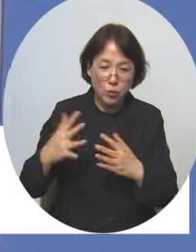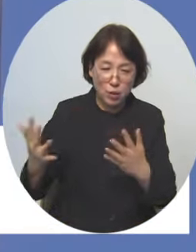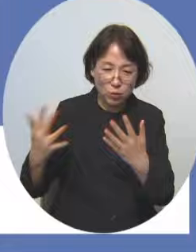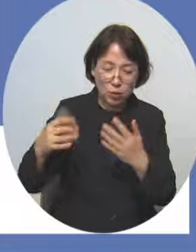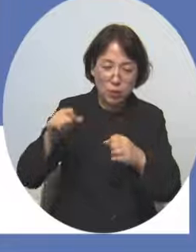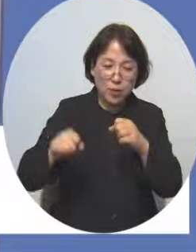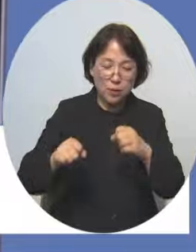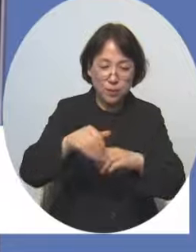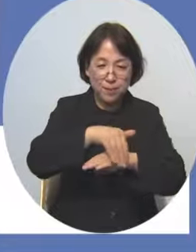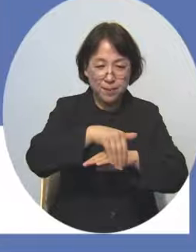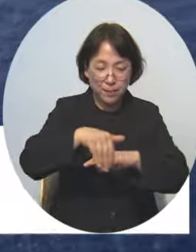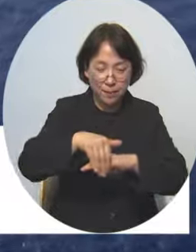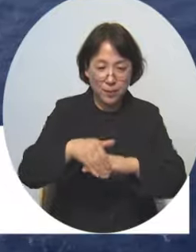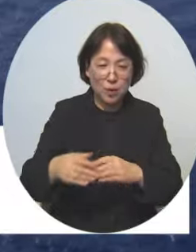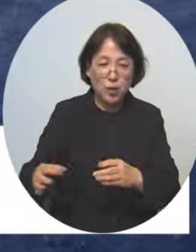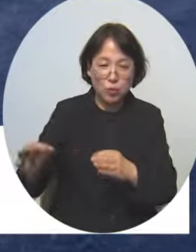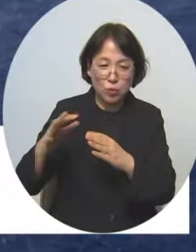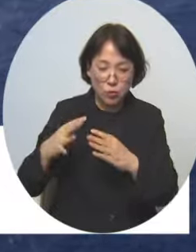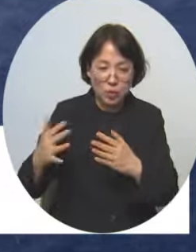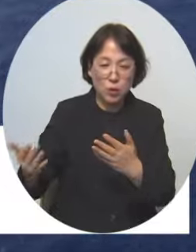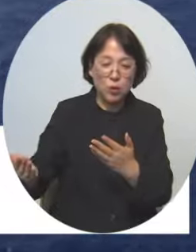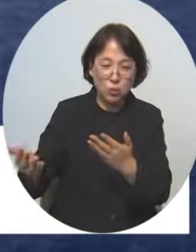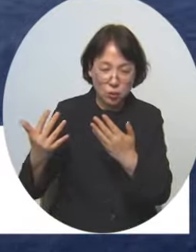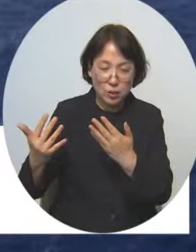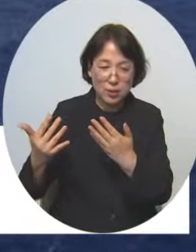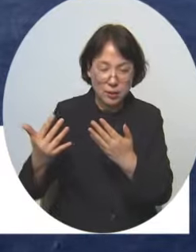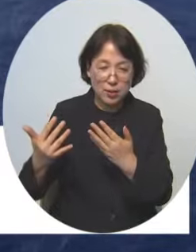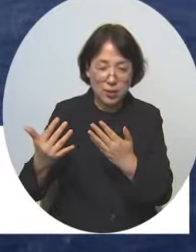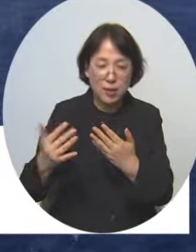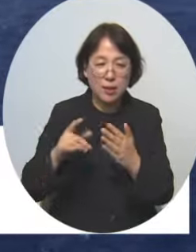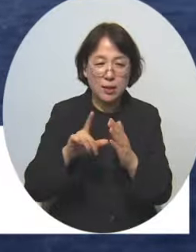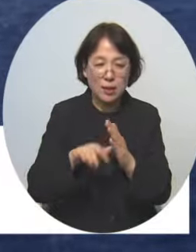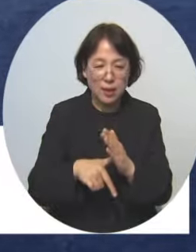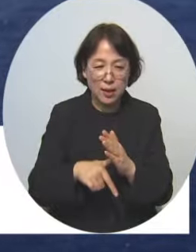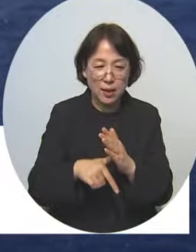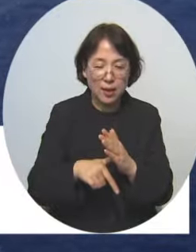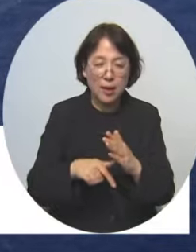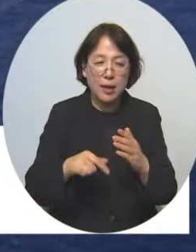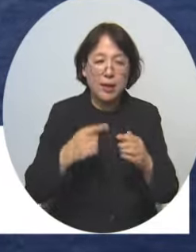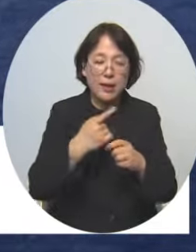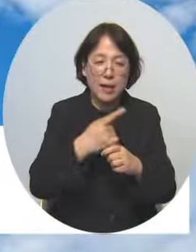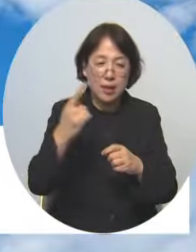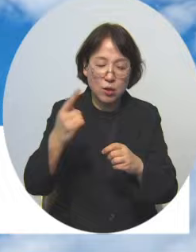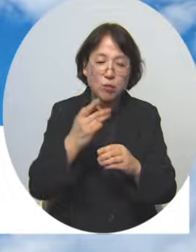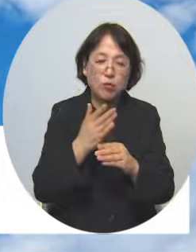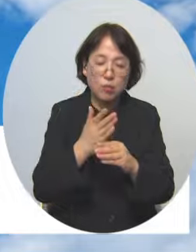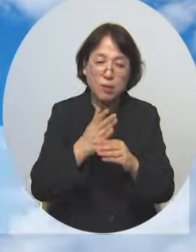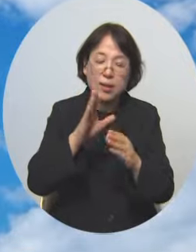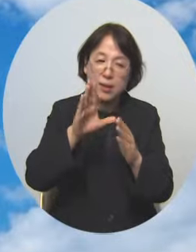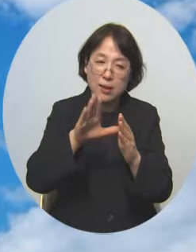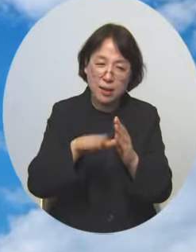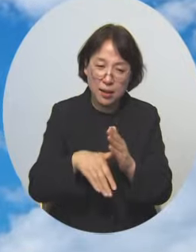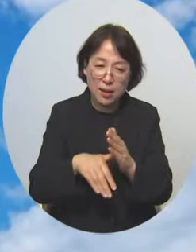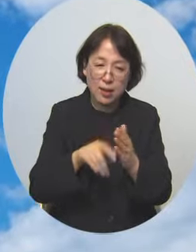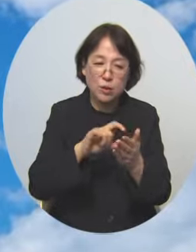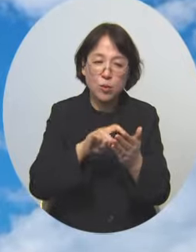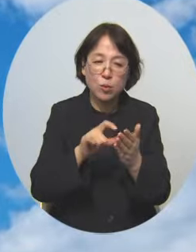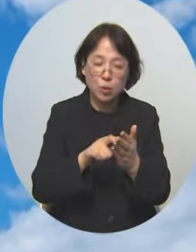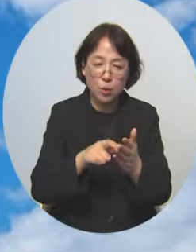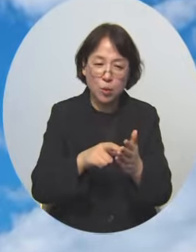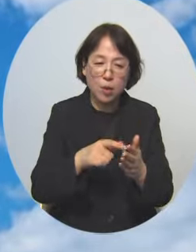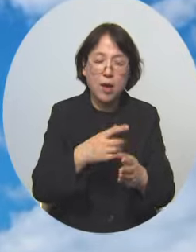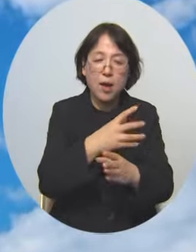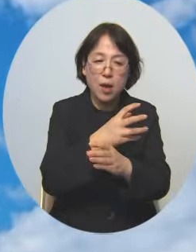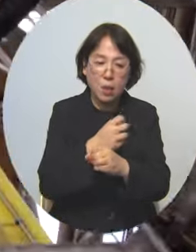밝혔습니다. 투자 유치 절차를 고려할 때 이르면 내년 중반쯤 협상 단계에 이를 것이란 관측이 나옵니다.